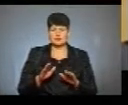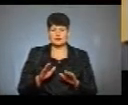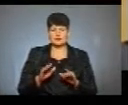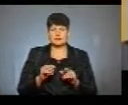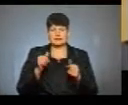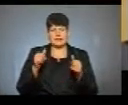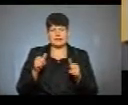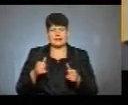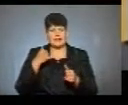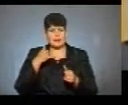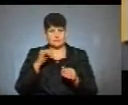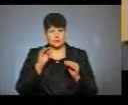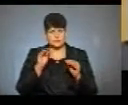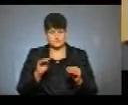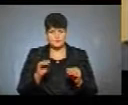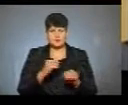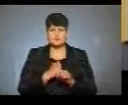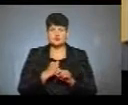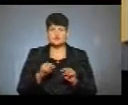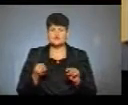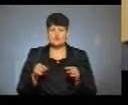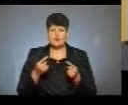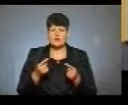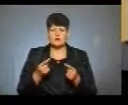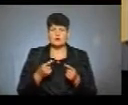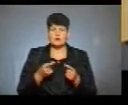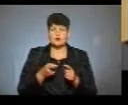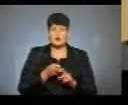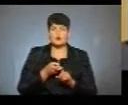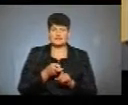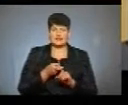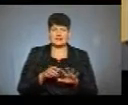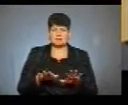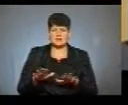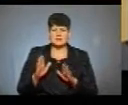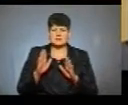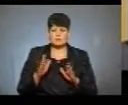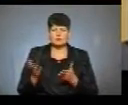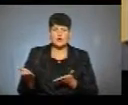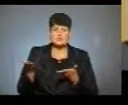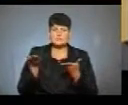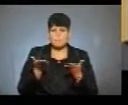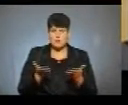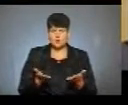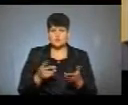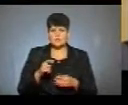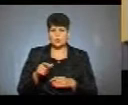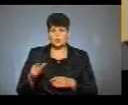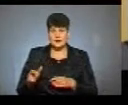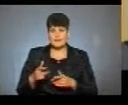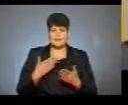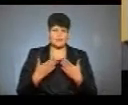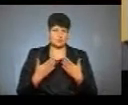зараз створимо в мережах, скажімо так, контактне місце і будемо запрошувати людей на